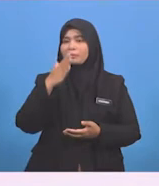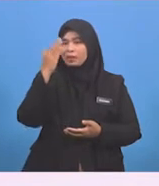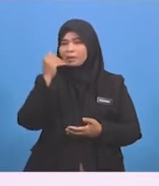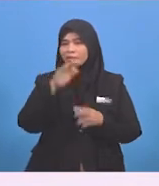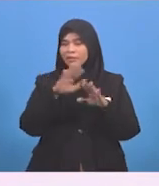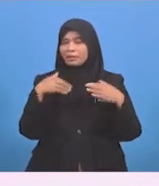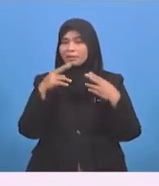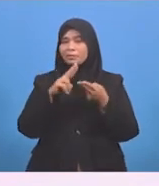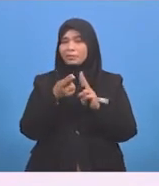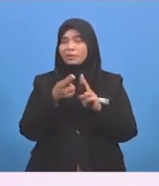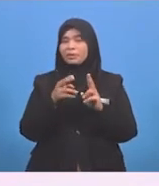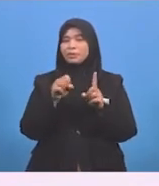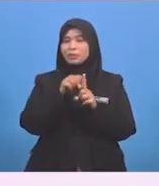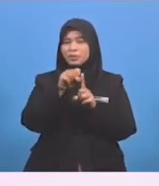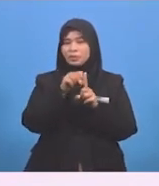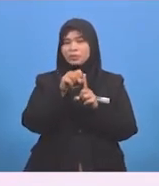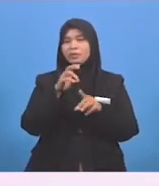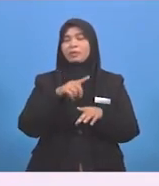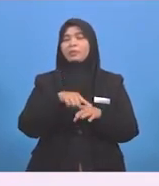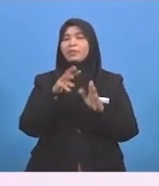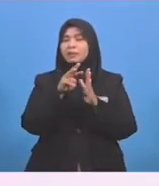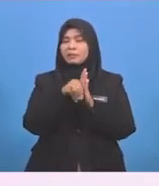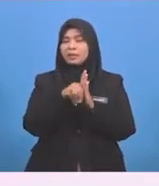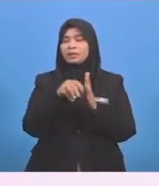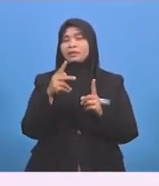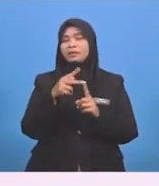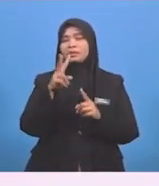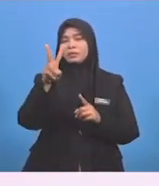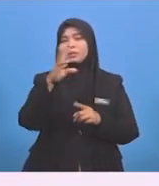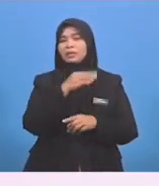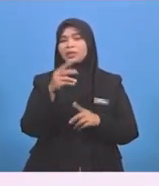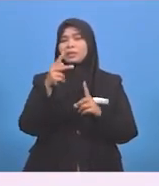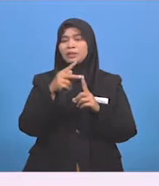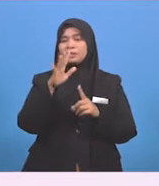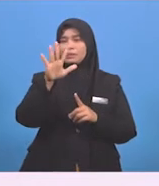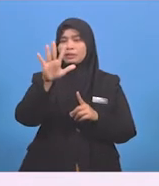Mengapa tiada perubahan suhu pada minit kedua dan kelima?